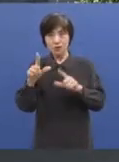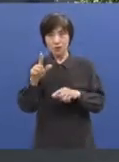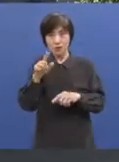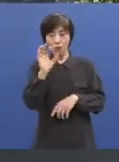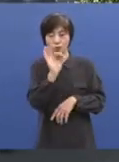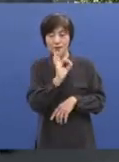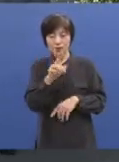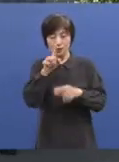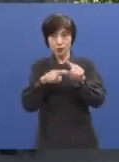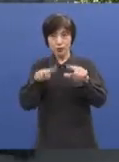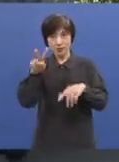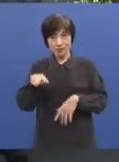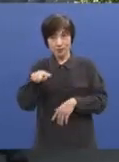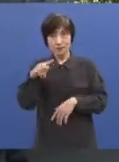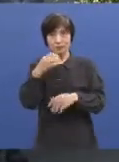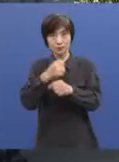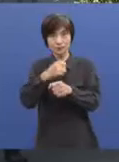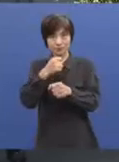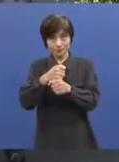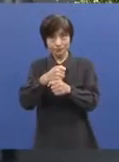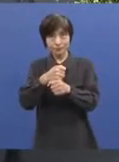たそうですよ。